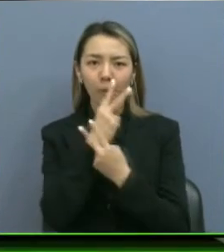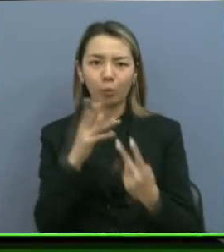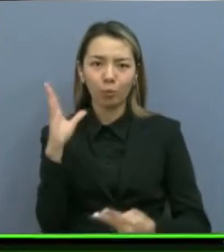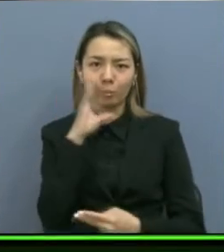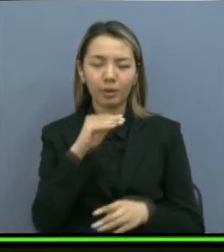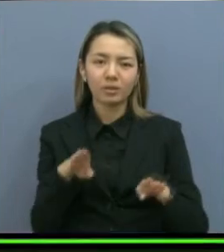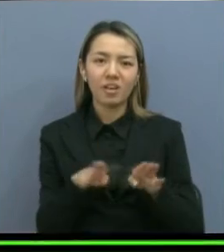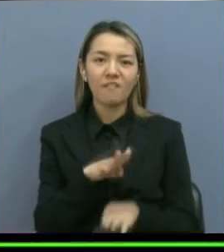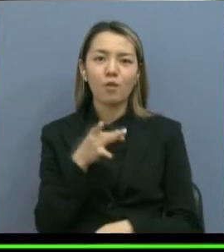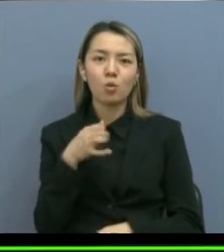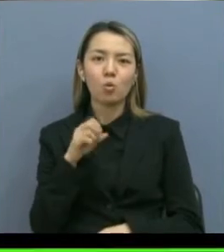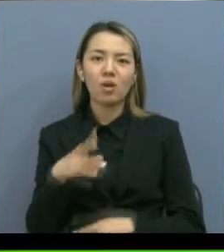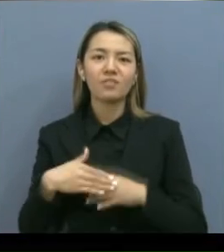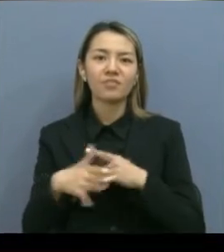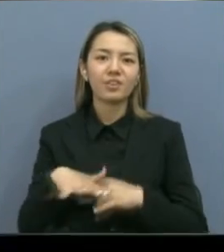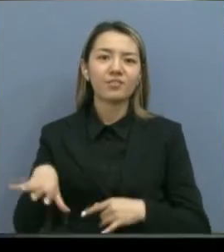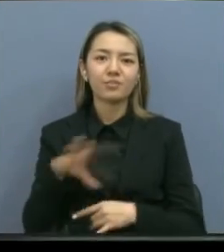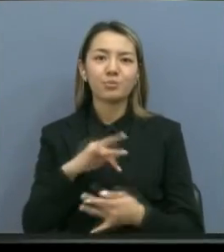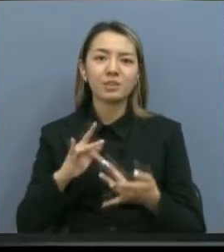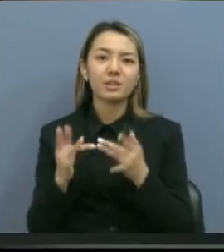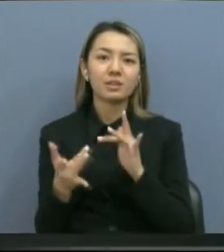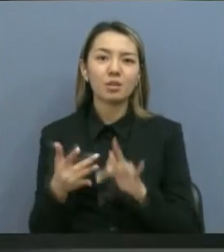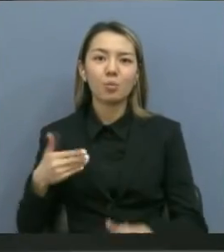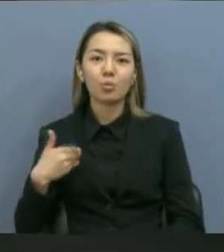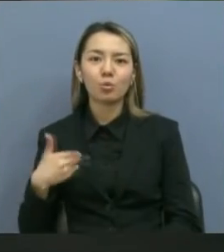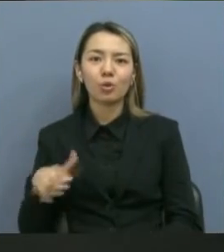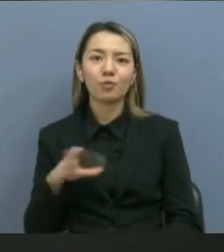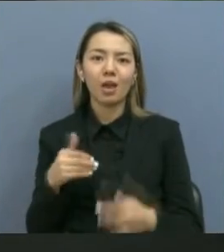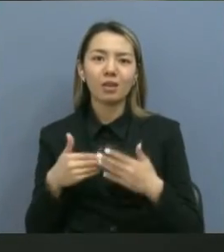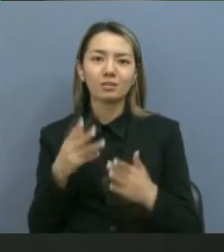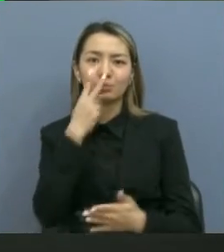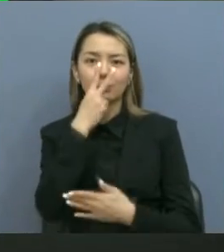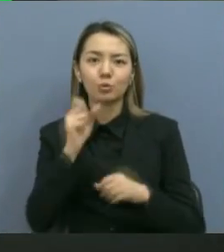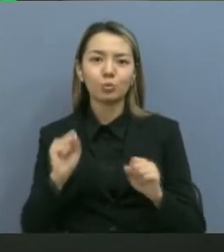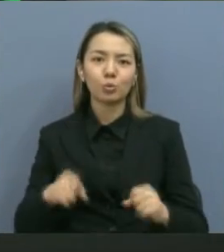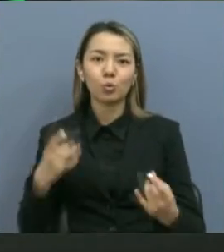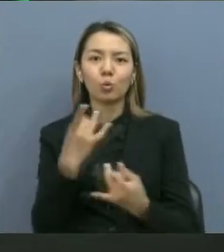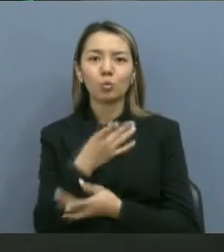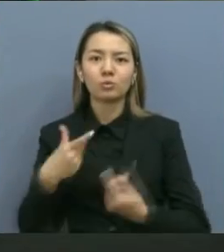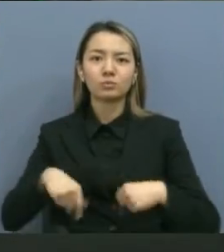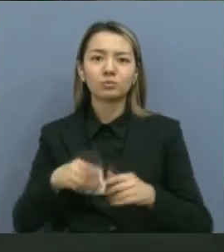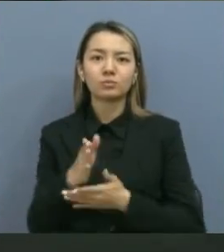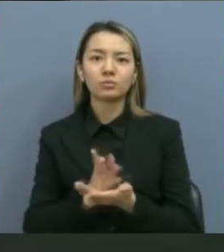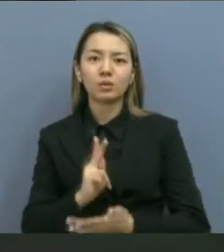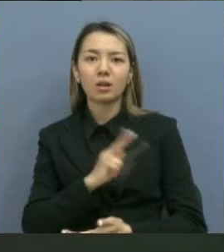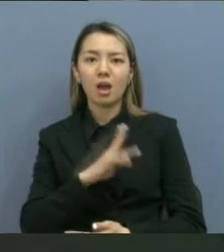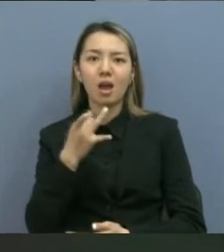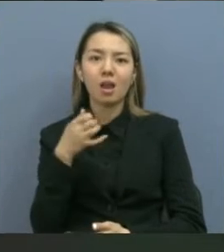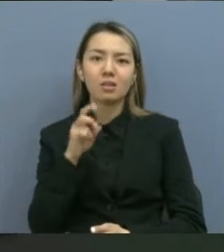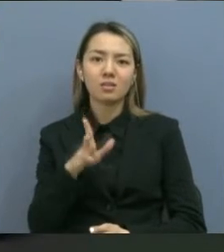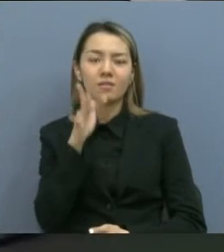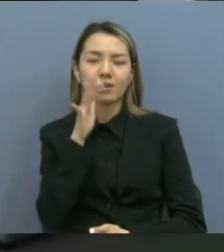Осылайша виртуалды мұражайдың есігі барлық интернет қолданушылар үшін айқара ашық. Мәдениет саласының қызметкерлері карантин